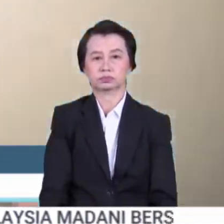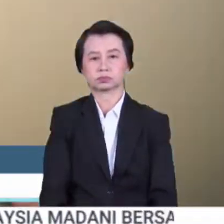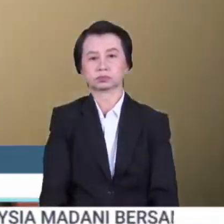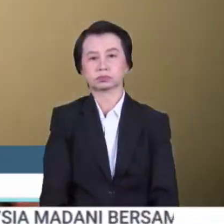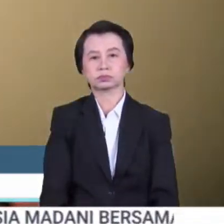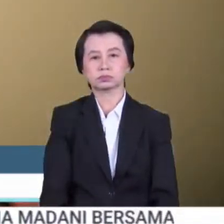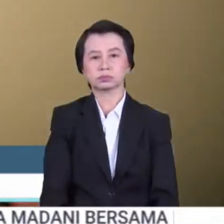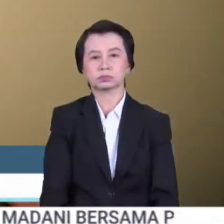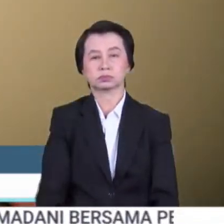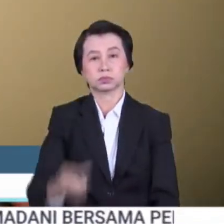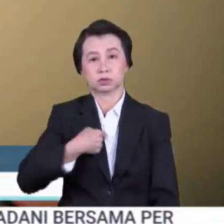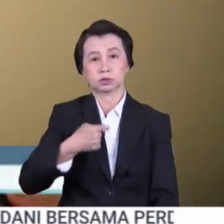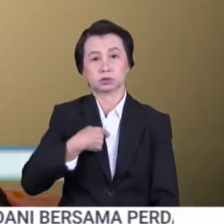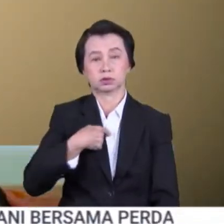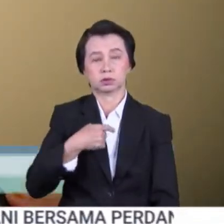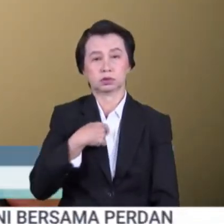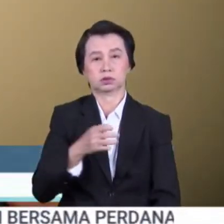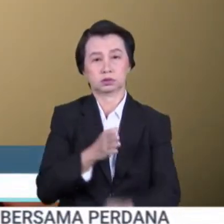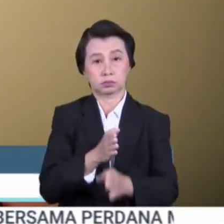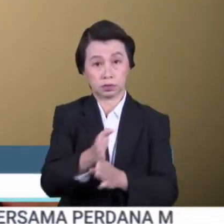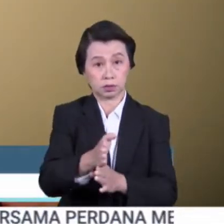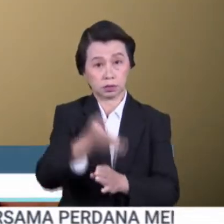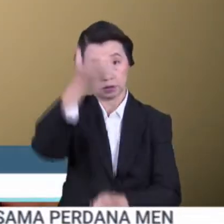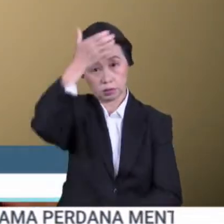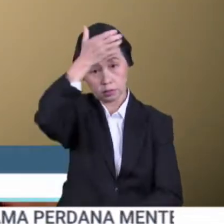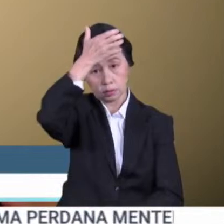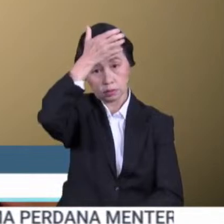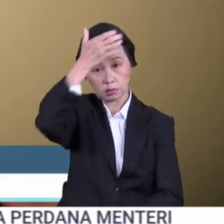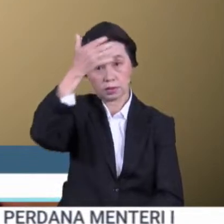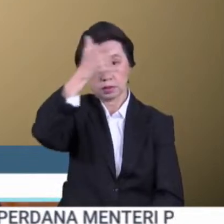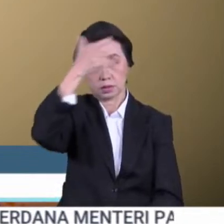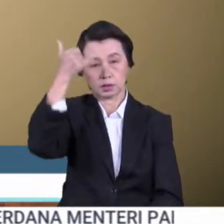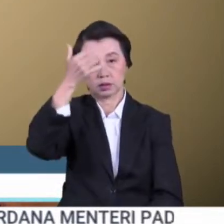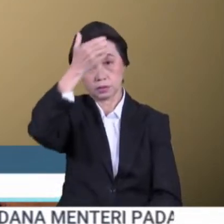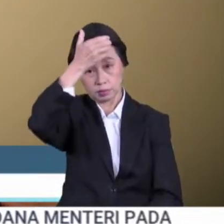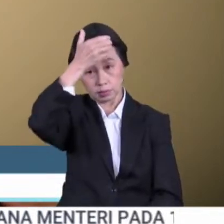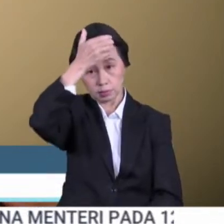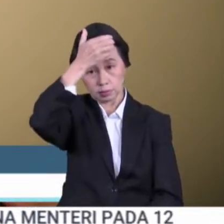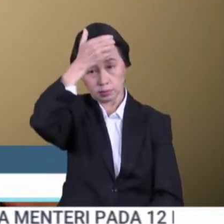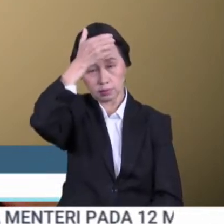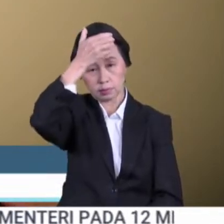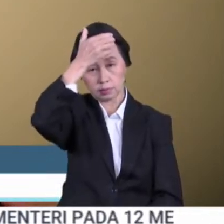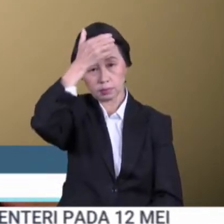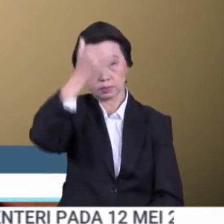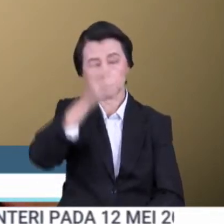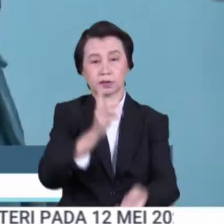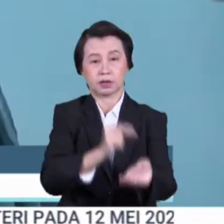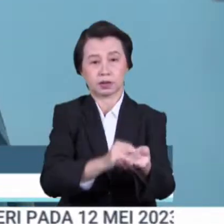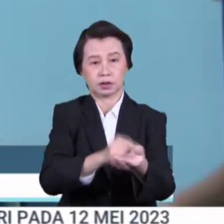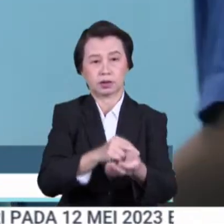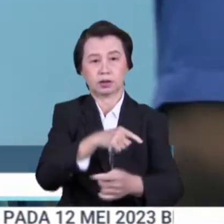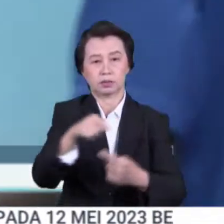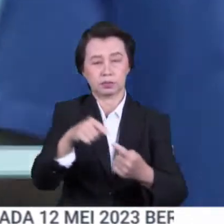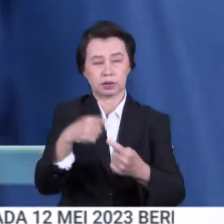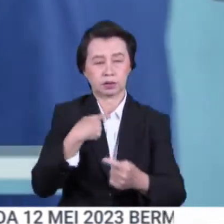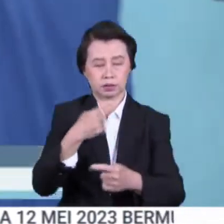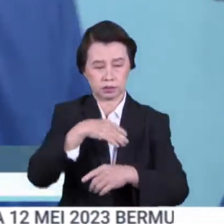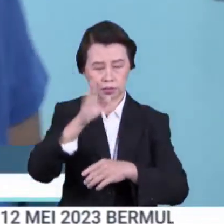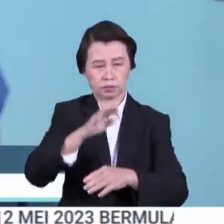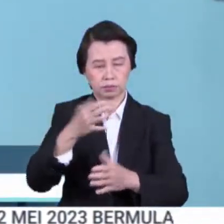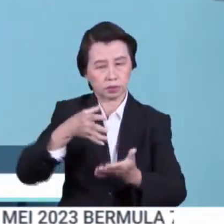Alhamdulillah, saya ambil sebagai cabaran walaupun pada mulanya saya tak minat. Tapi bila kita kenal dan lebih